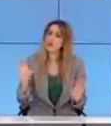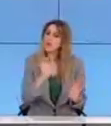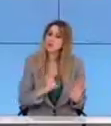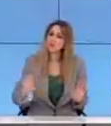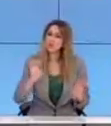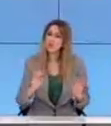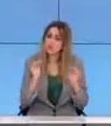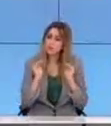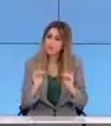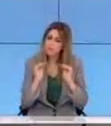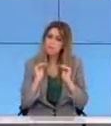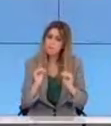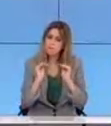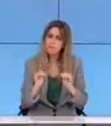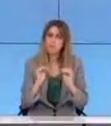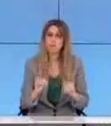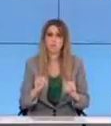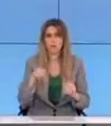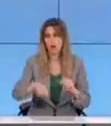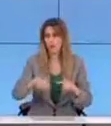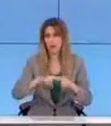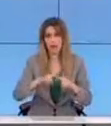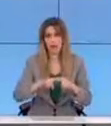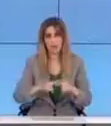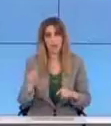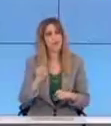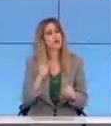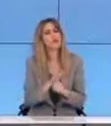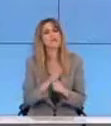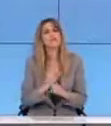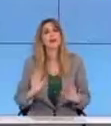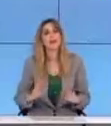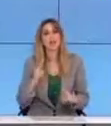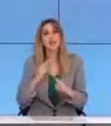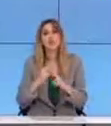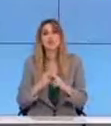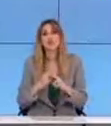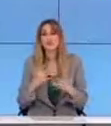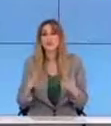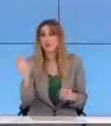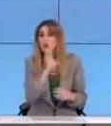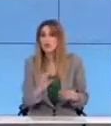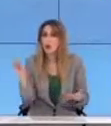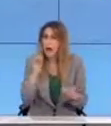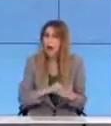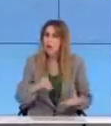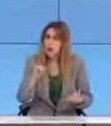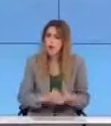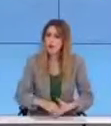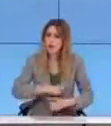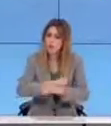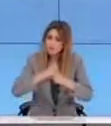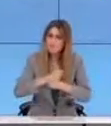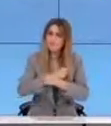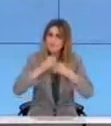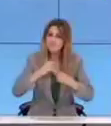ιστορικά πρωτόγνωρη εικόνα στον τουρισμό για την πατρίδα μας. Το κρίσιμο μπορεί να την ενισχύσουμε ακόμα περισσότερο και να δούμε